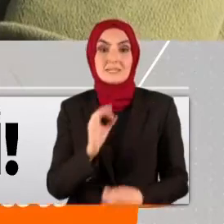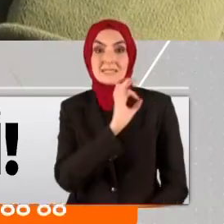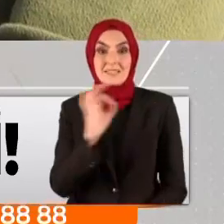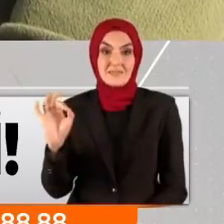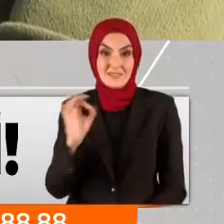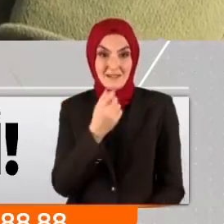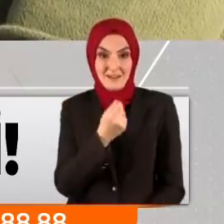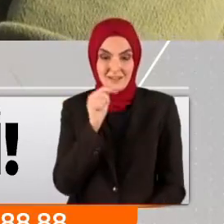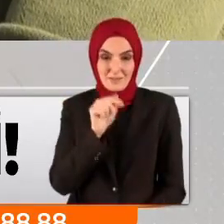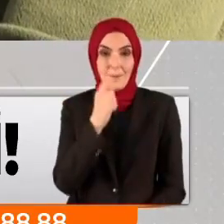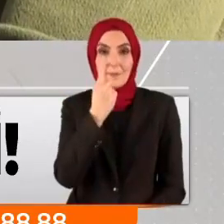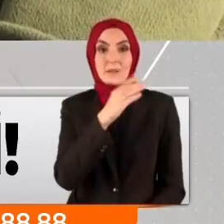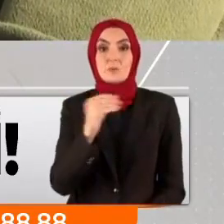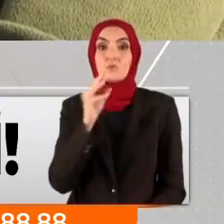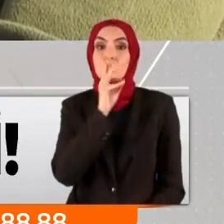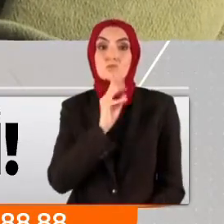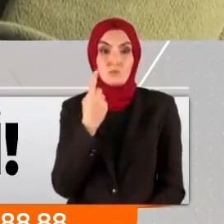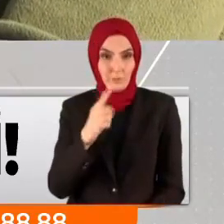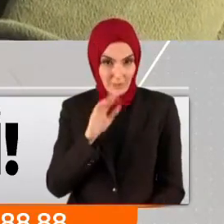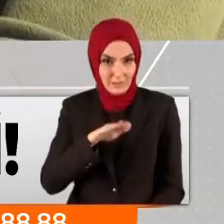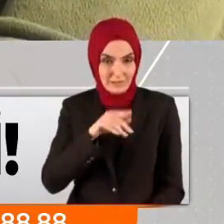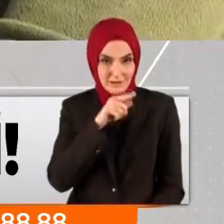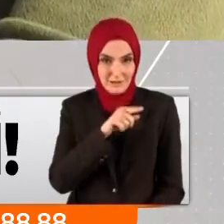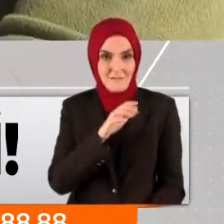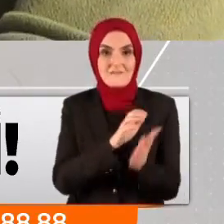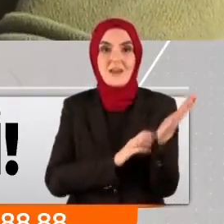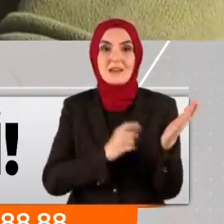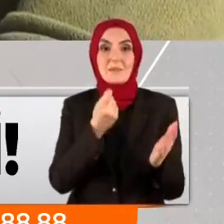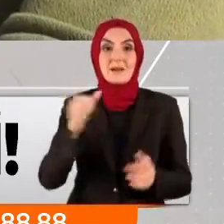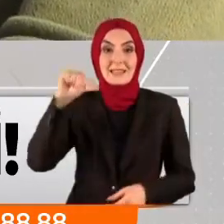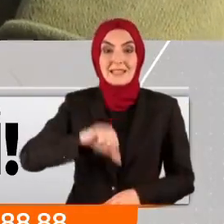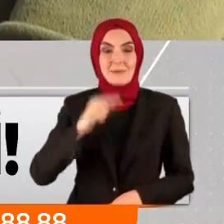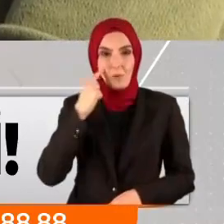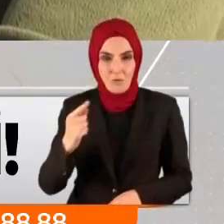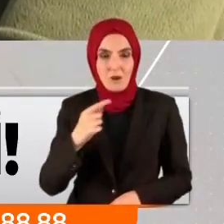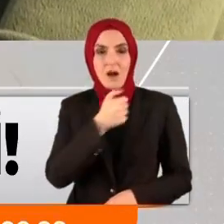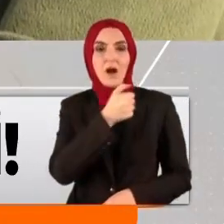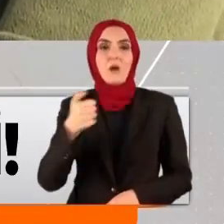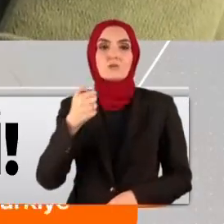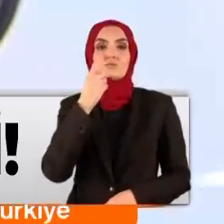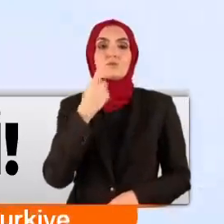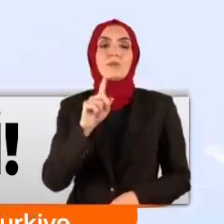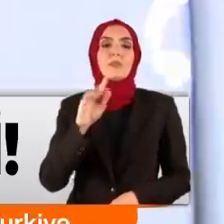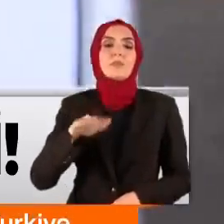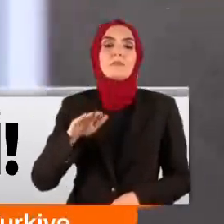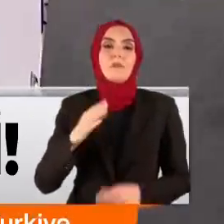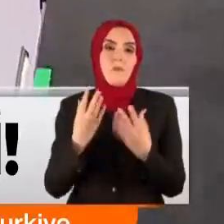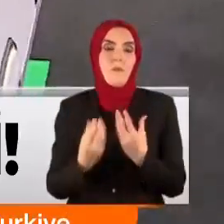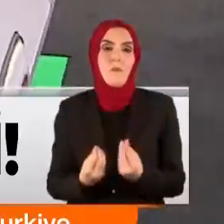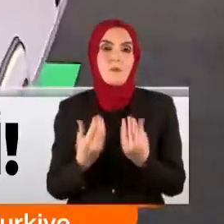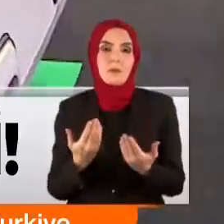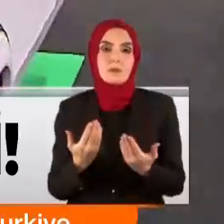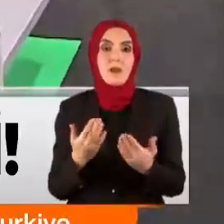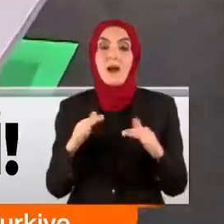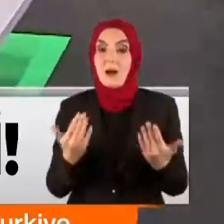lirayken araba. Bu vergi indirimiyle beraber 600 bin lira civarına düşmüş olacak. Ama şimdi fiyatları